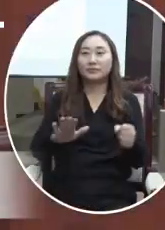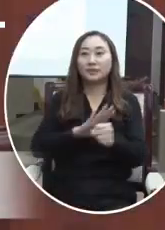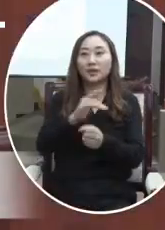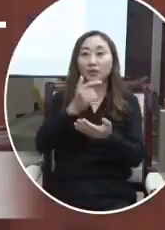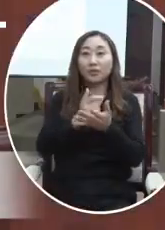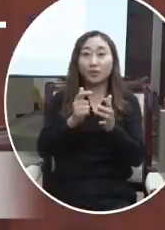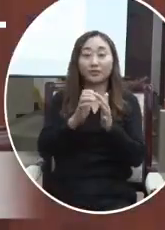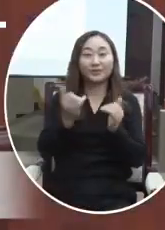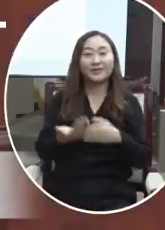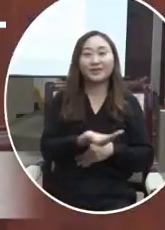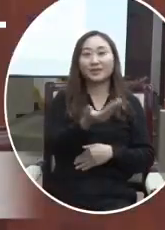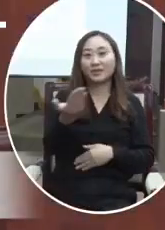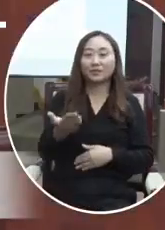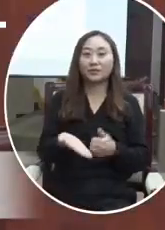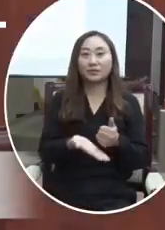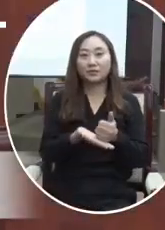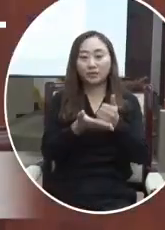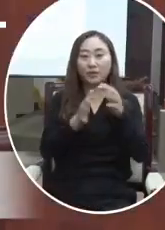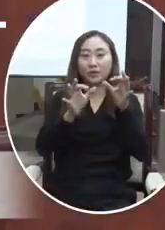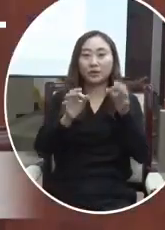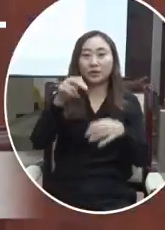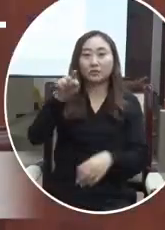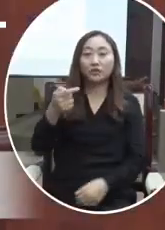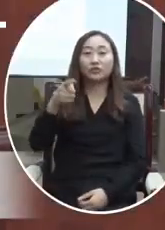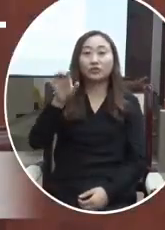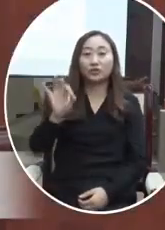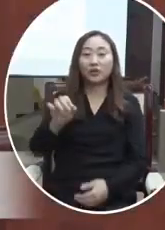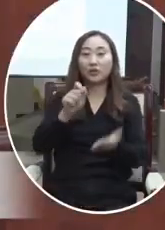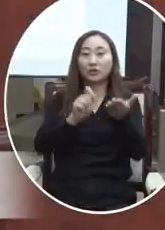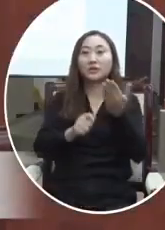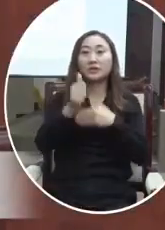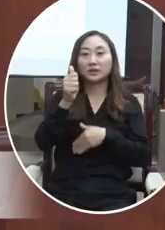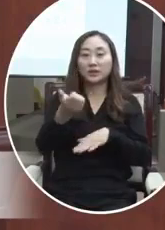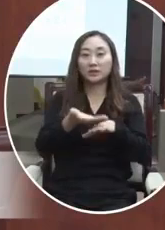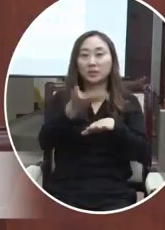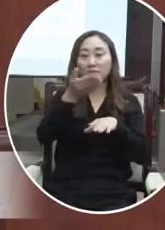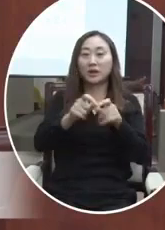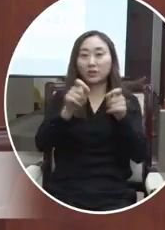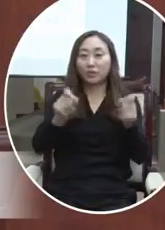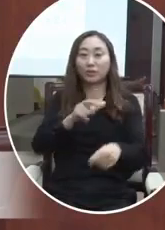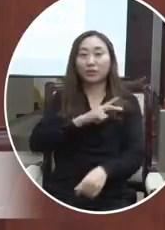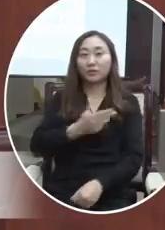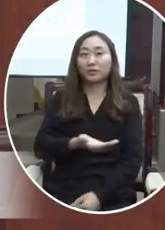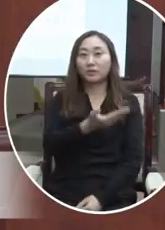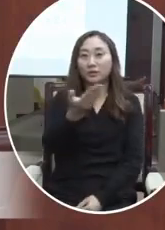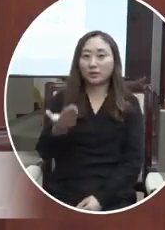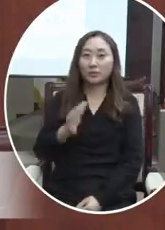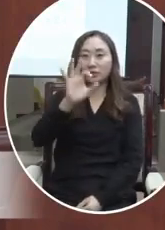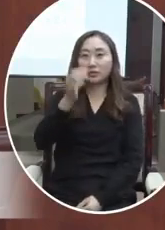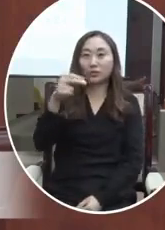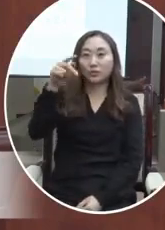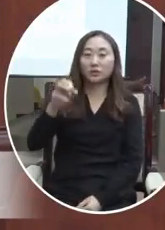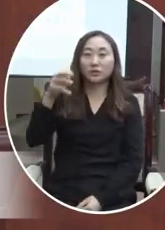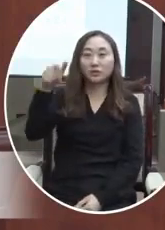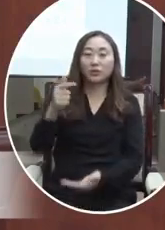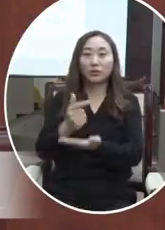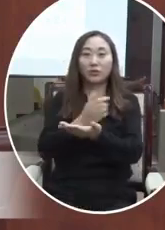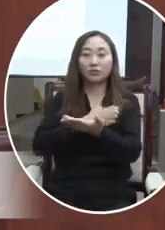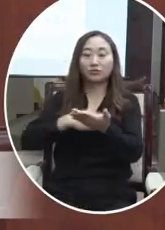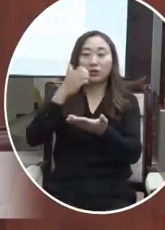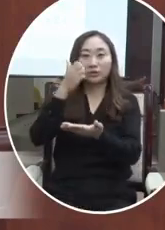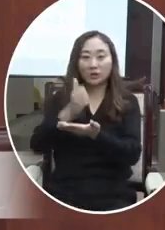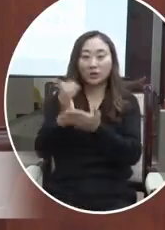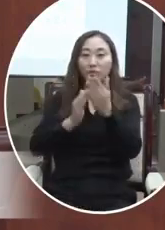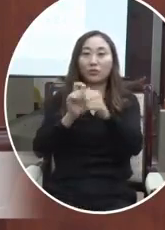사랑하는 노원구민 여러분, 존경하는 김준성 의장님을 비롯한 선배 동료 의원 여러분, 오승로 구청장님과 관계